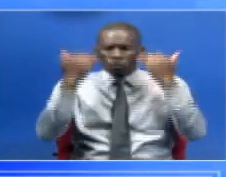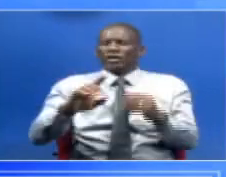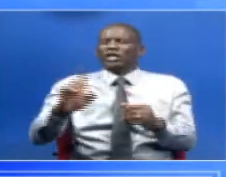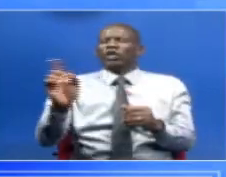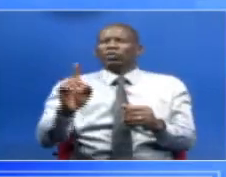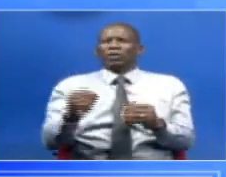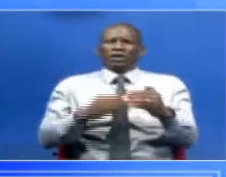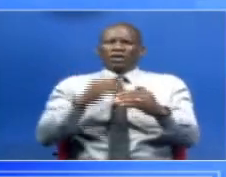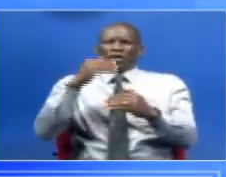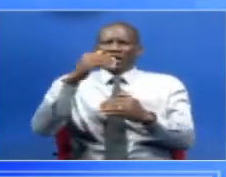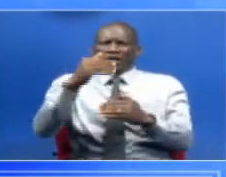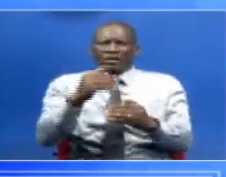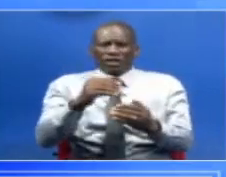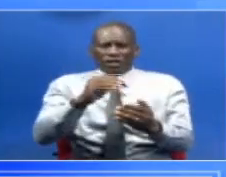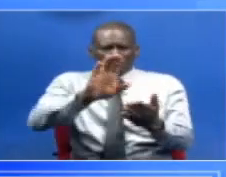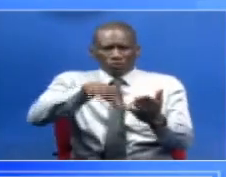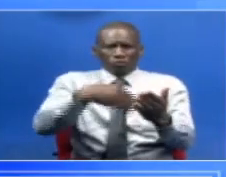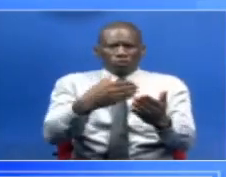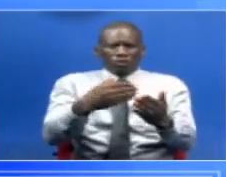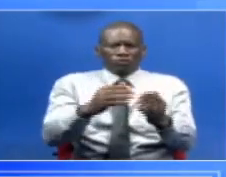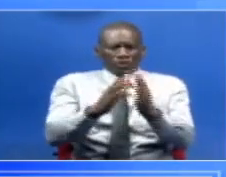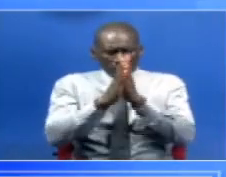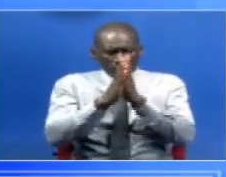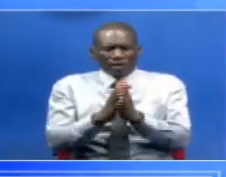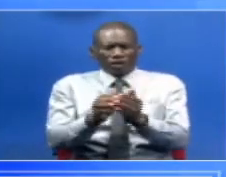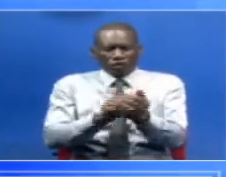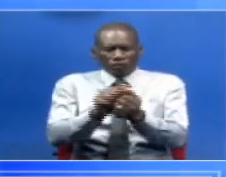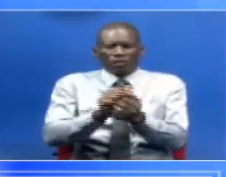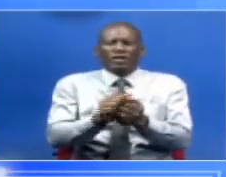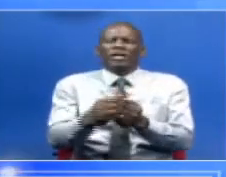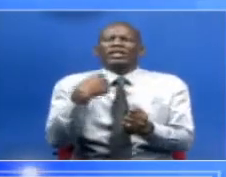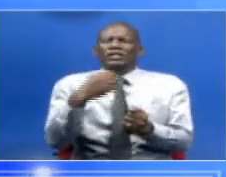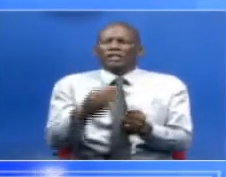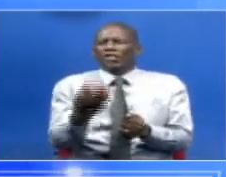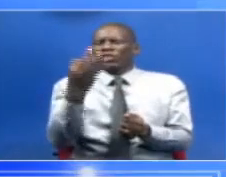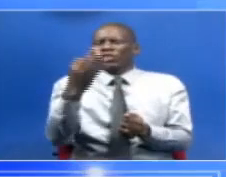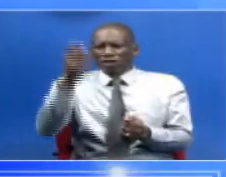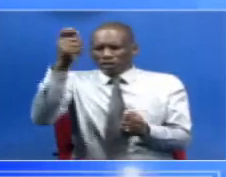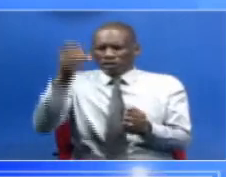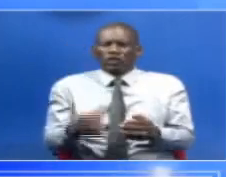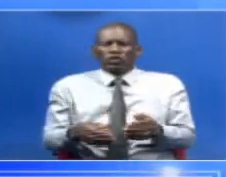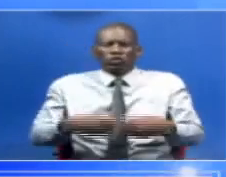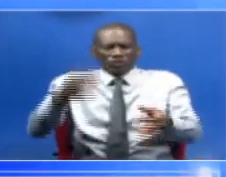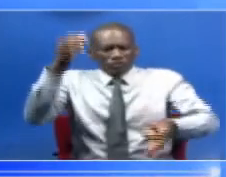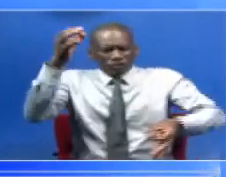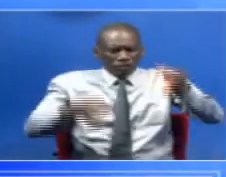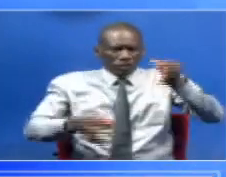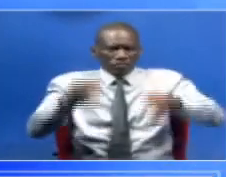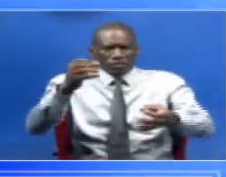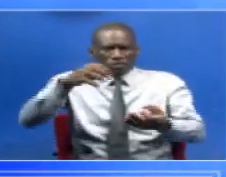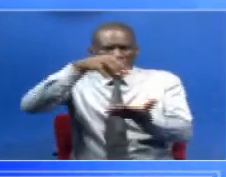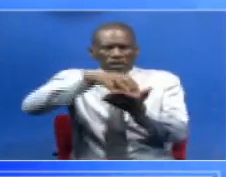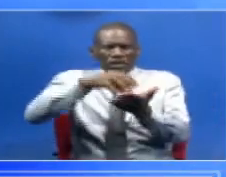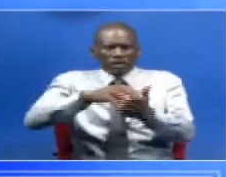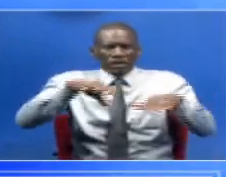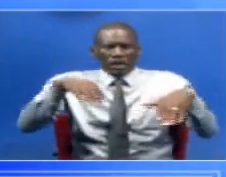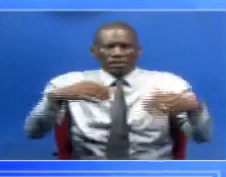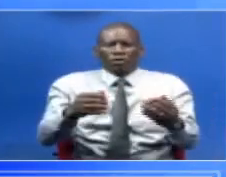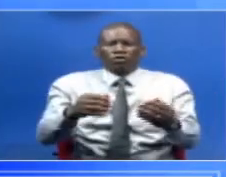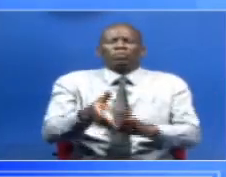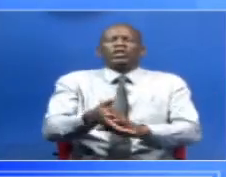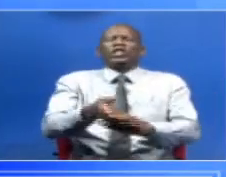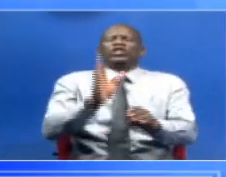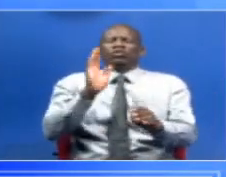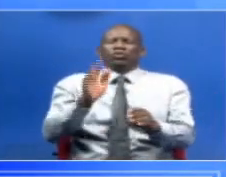ya maombi ya Ijumaa, wakitaka majaji watatu waliofanya uamuzi wa kesi husika kujiuzulu. Maandamano